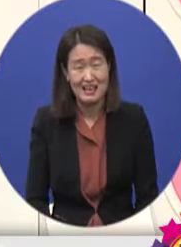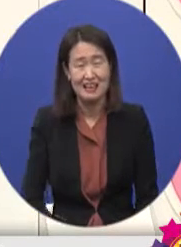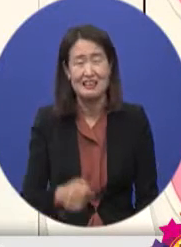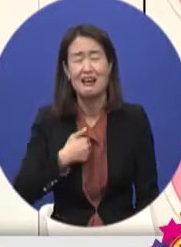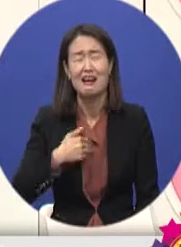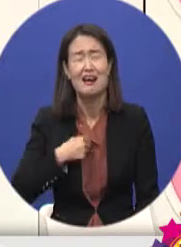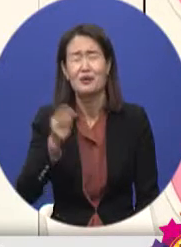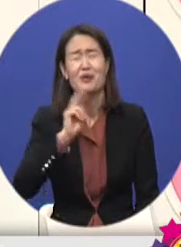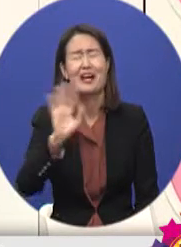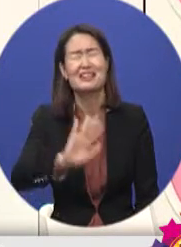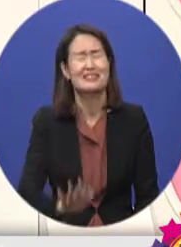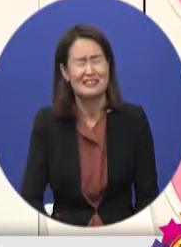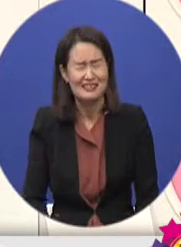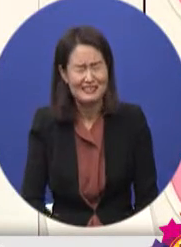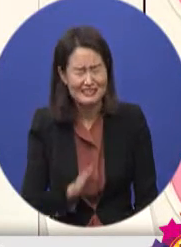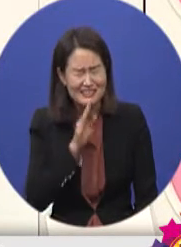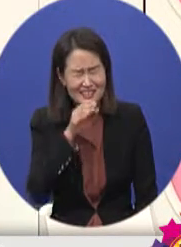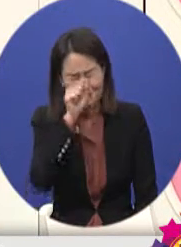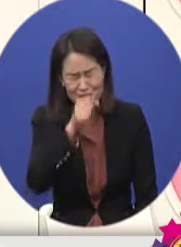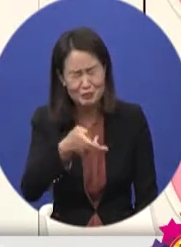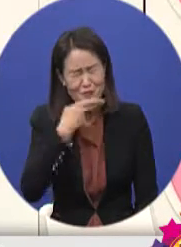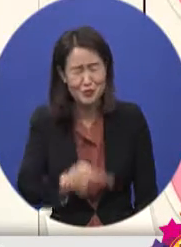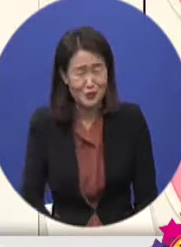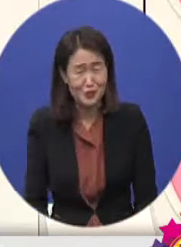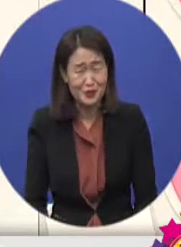아니야. 진짜 안 좋아.